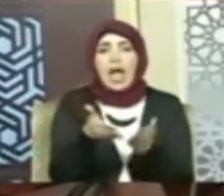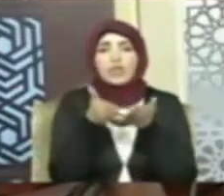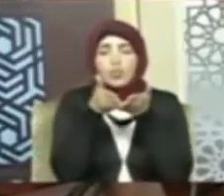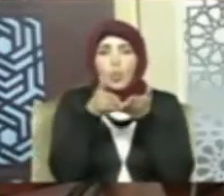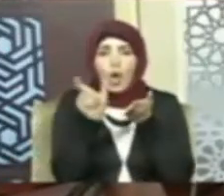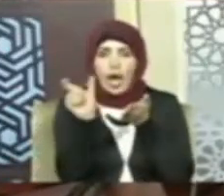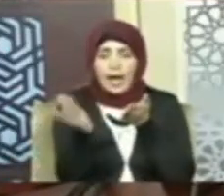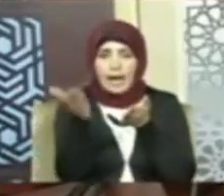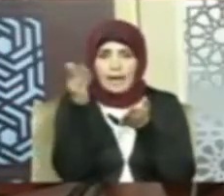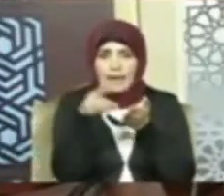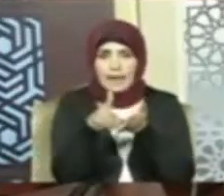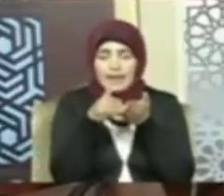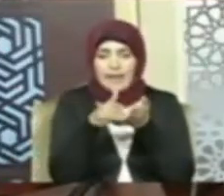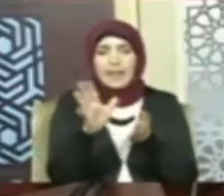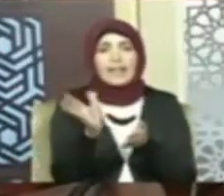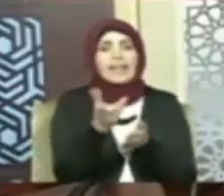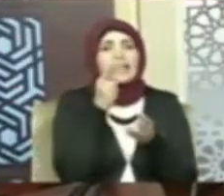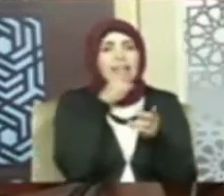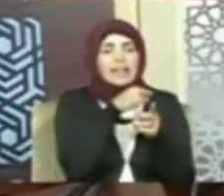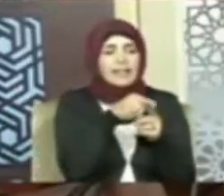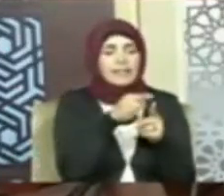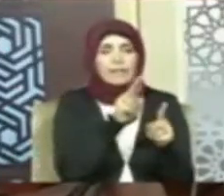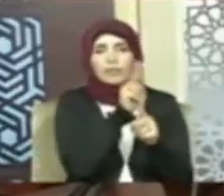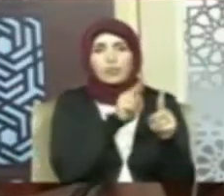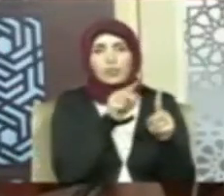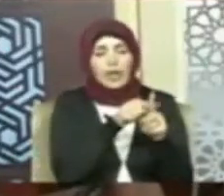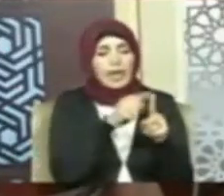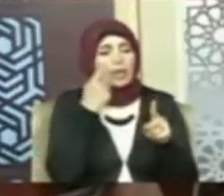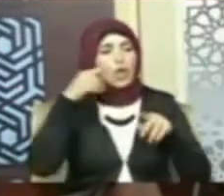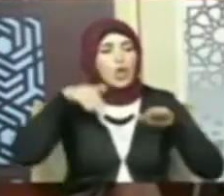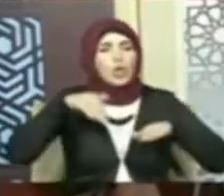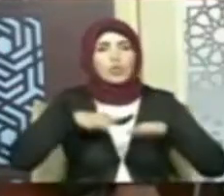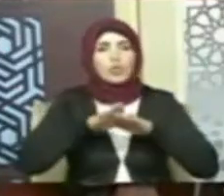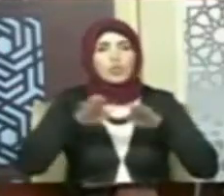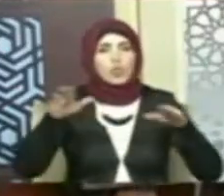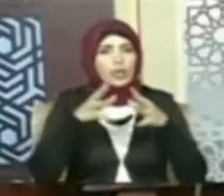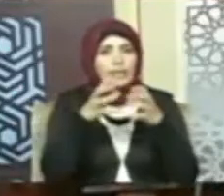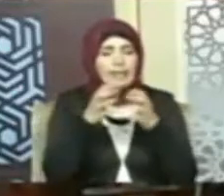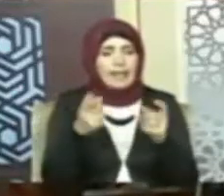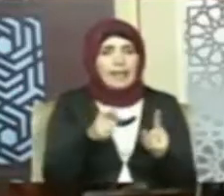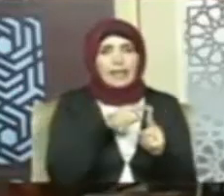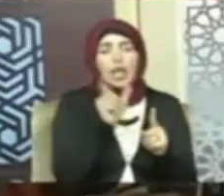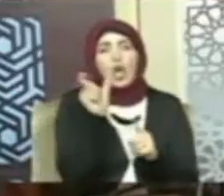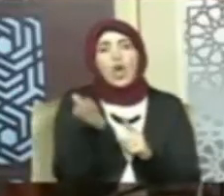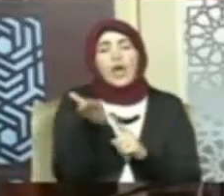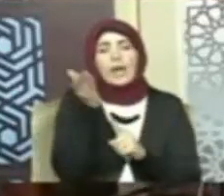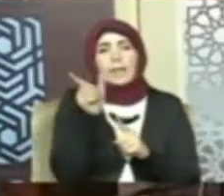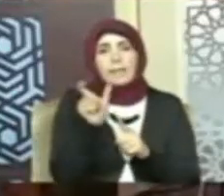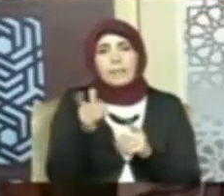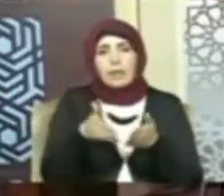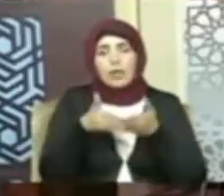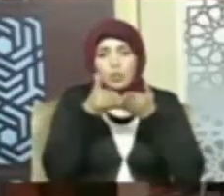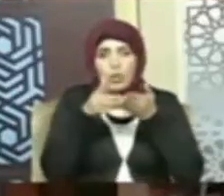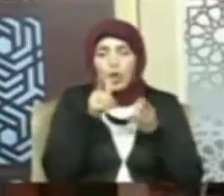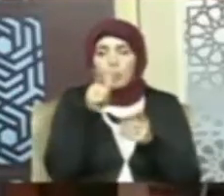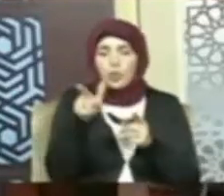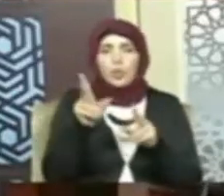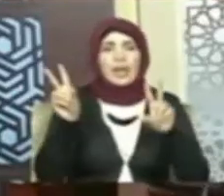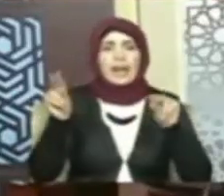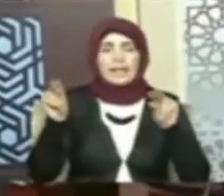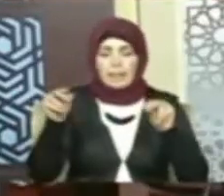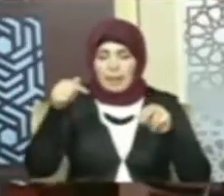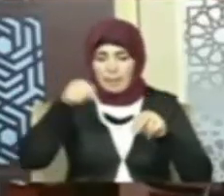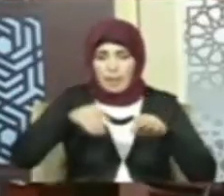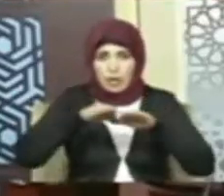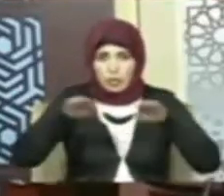بيتا جعل له بابين دخل من باب وخرج من